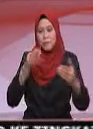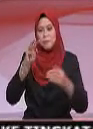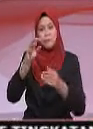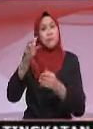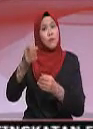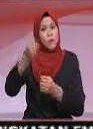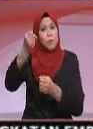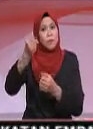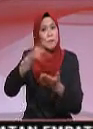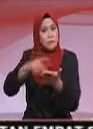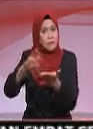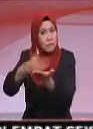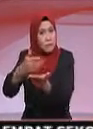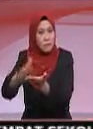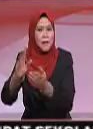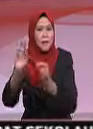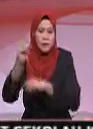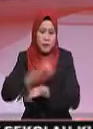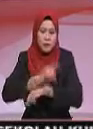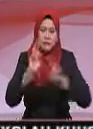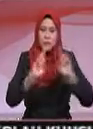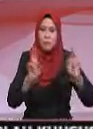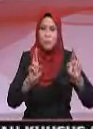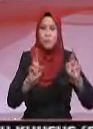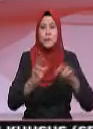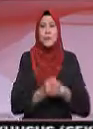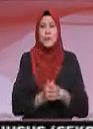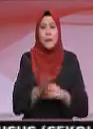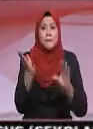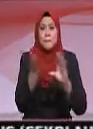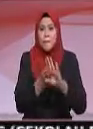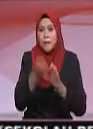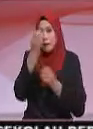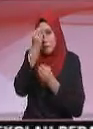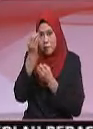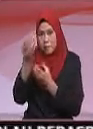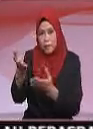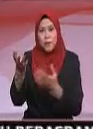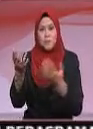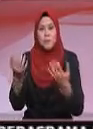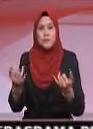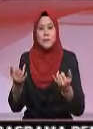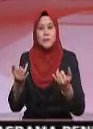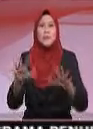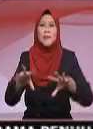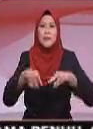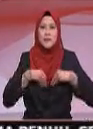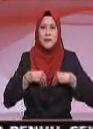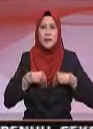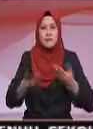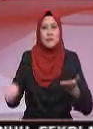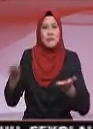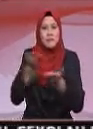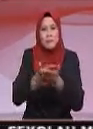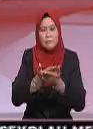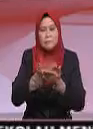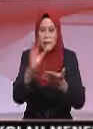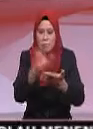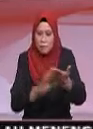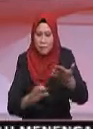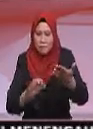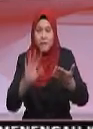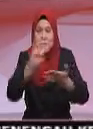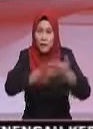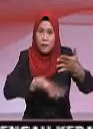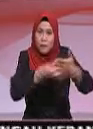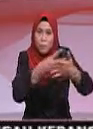moratorium tamat Rabu ini. Kenyataan bank itu menjelaskan langkah memohon pelepasan atau menerima tawaran penstrukturan dan